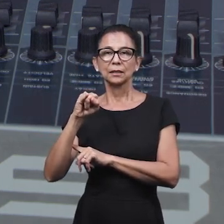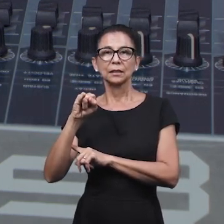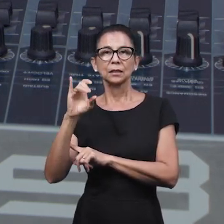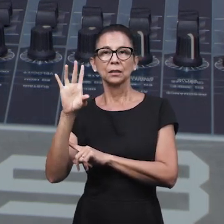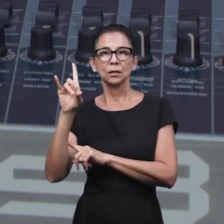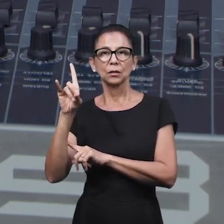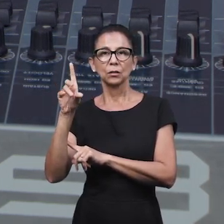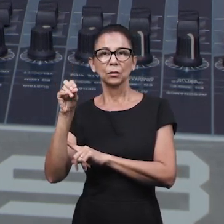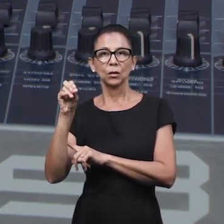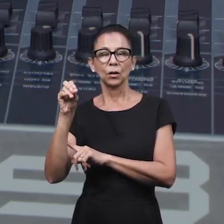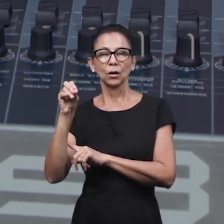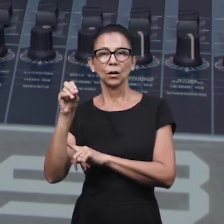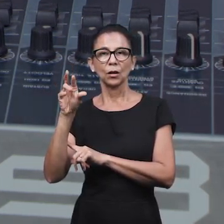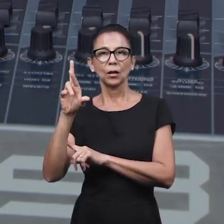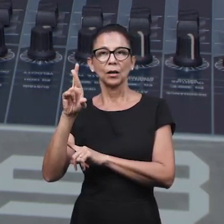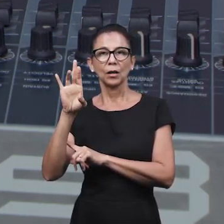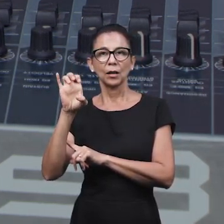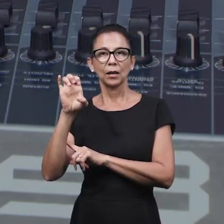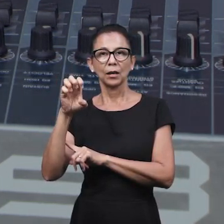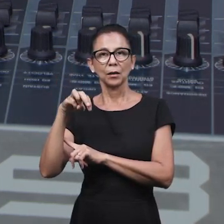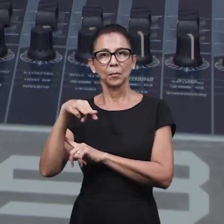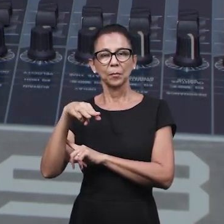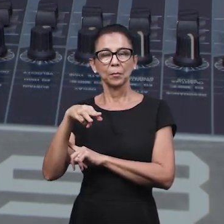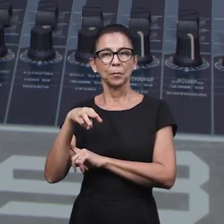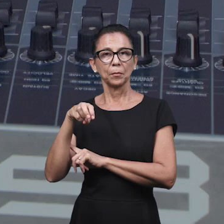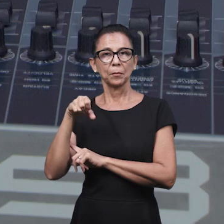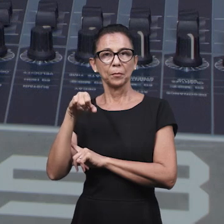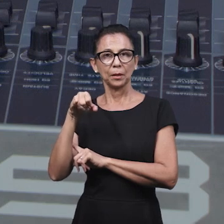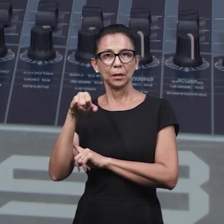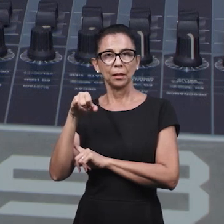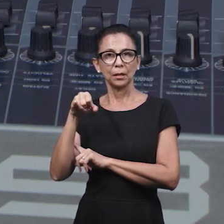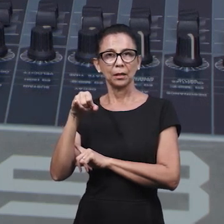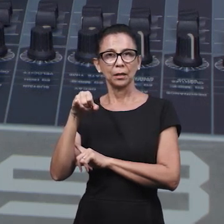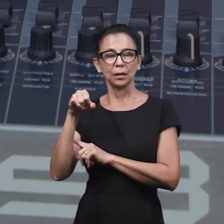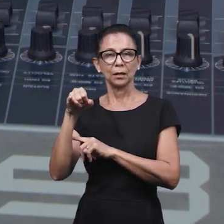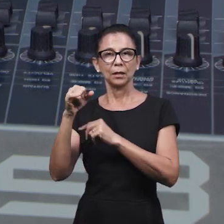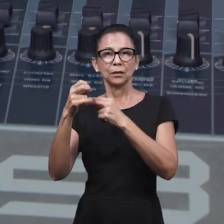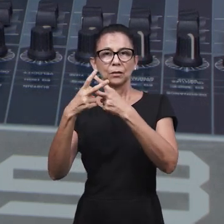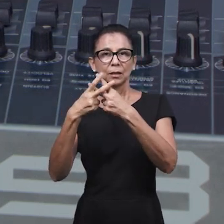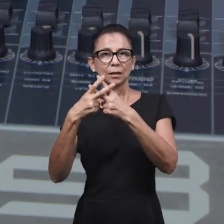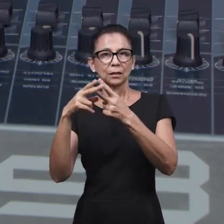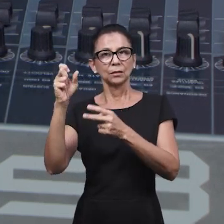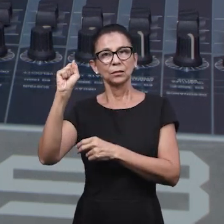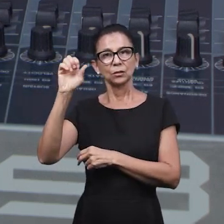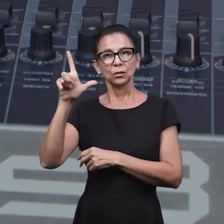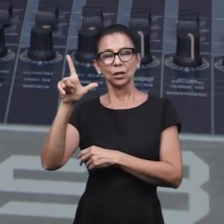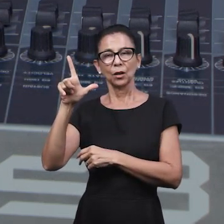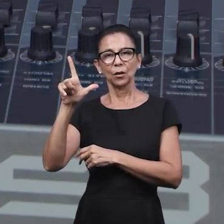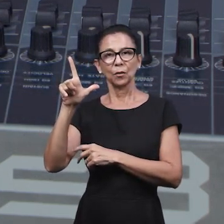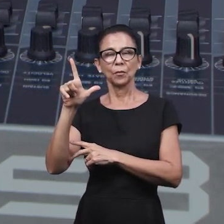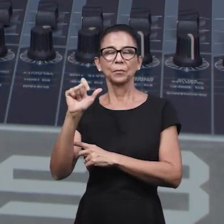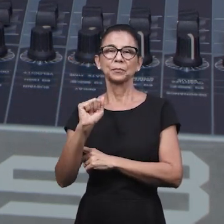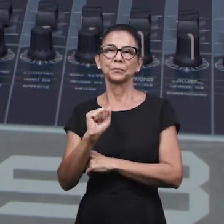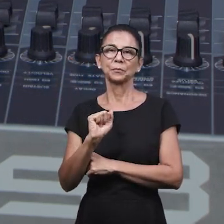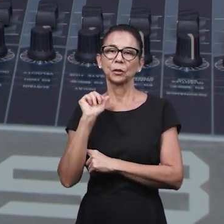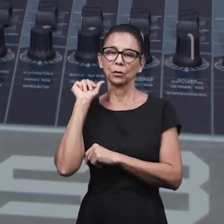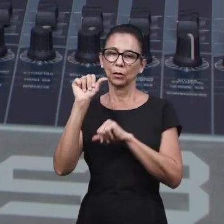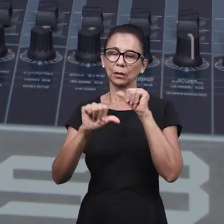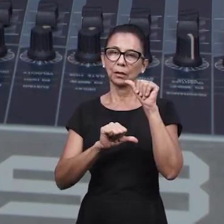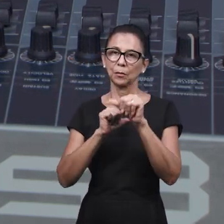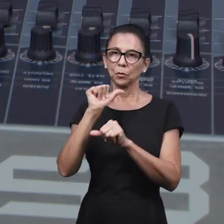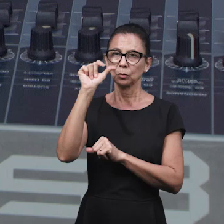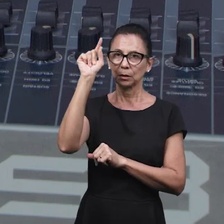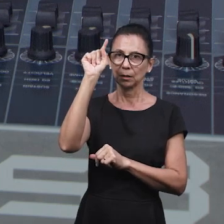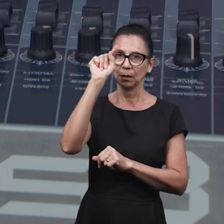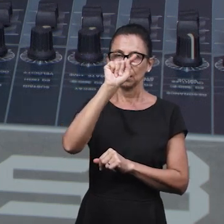Sol. Dó, Ré, Mi, Fá sustenido, Sol. Maintenant, on descend.